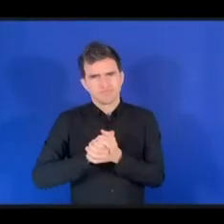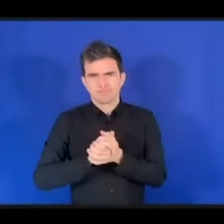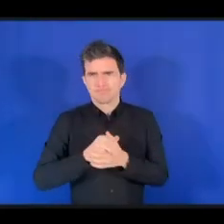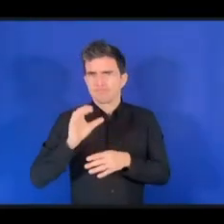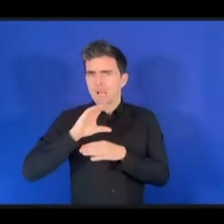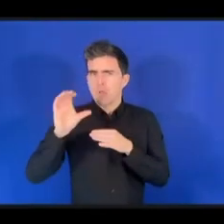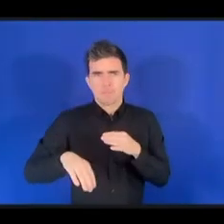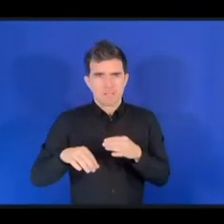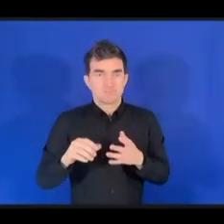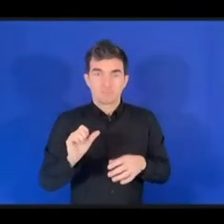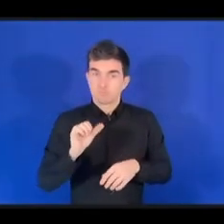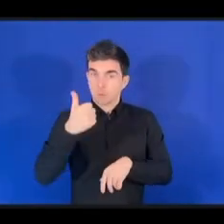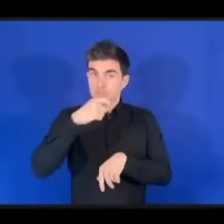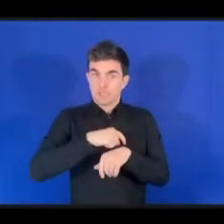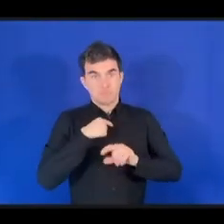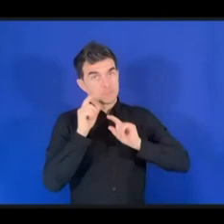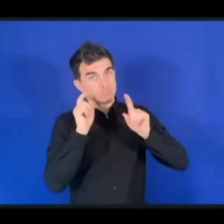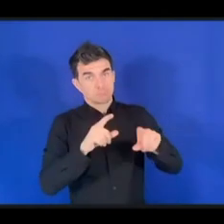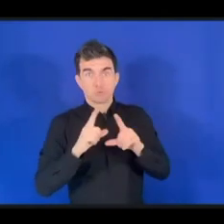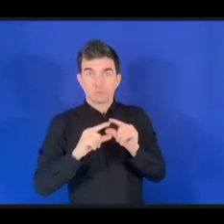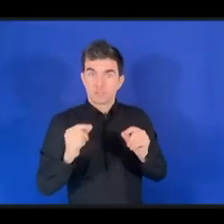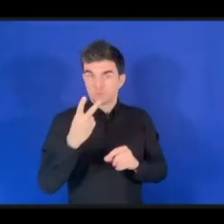20年前，也是在日本的